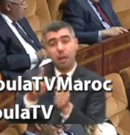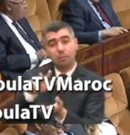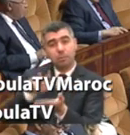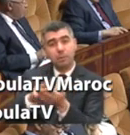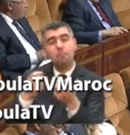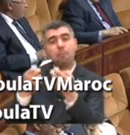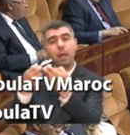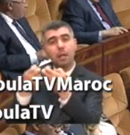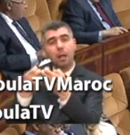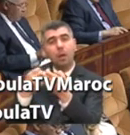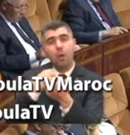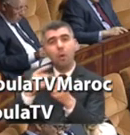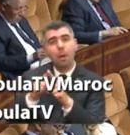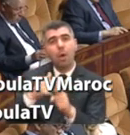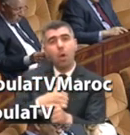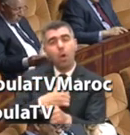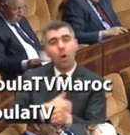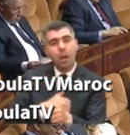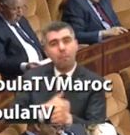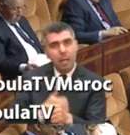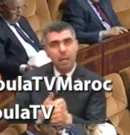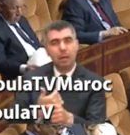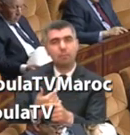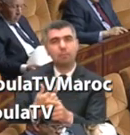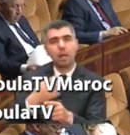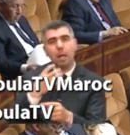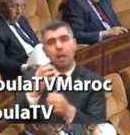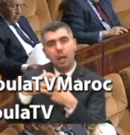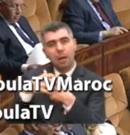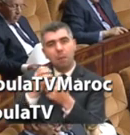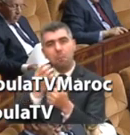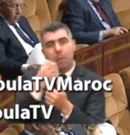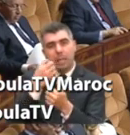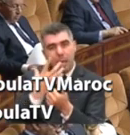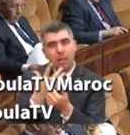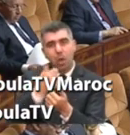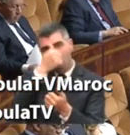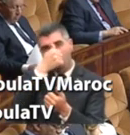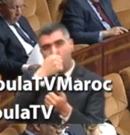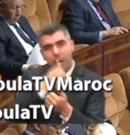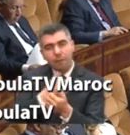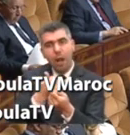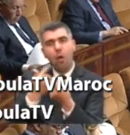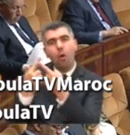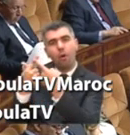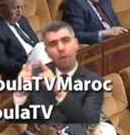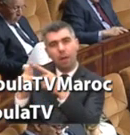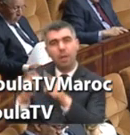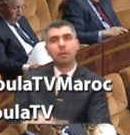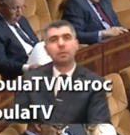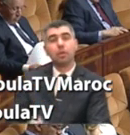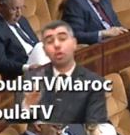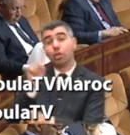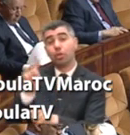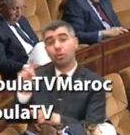مثلا قلبيمة، يمشيل والماس، حسيمة، خنيفرة وغيرهم. لهذه